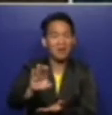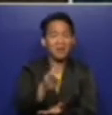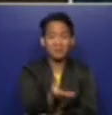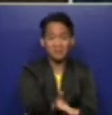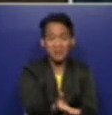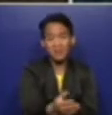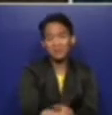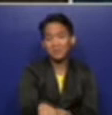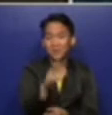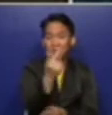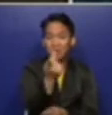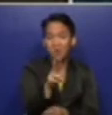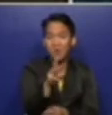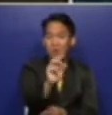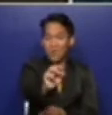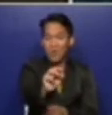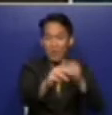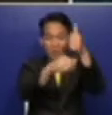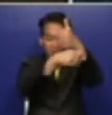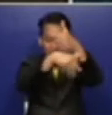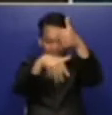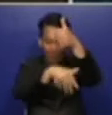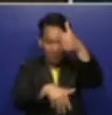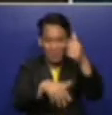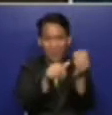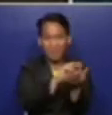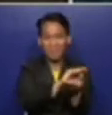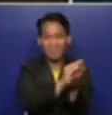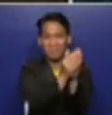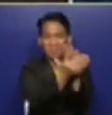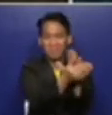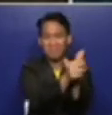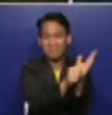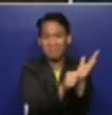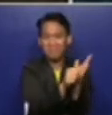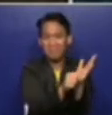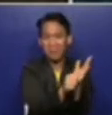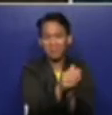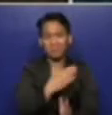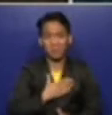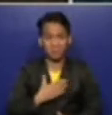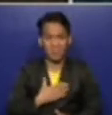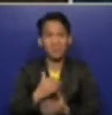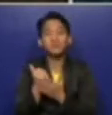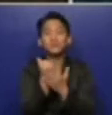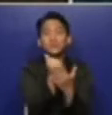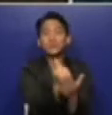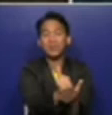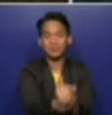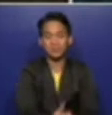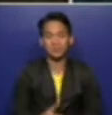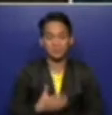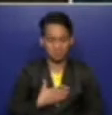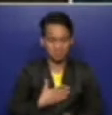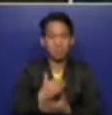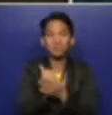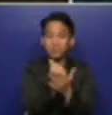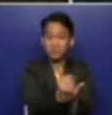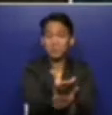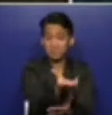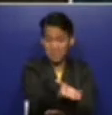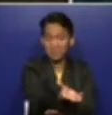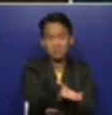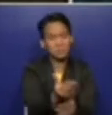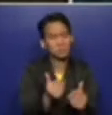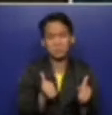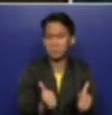ายกมีชื่อปลดท่านเนี่ยผมเป็นบุคคลหนึ่งครับที่จะต่อสู้เพราะท่านเป็นบุคคลที่ให้เกียรติสภาอย่างยิ่ง